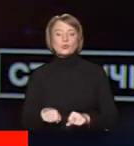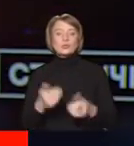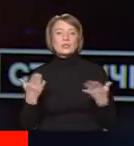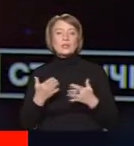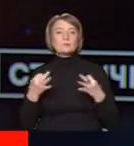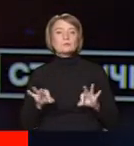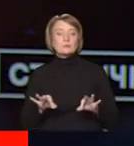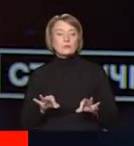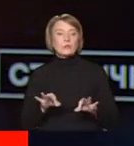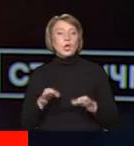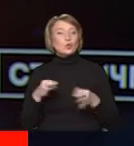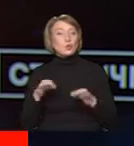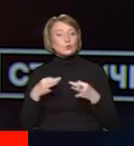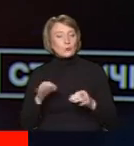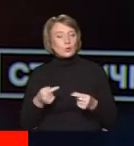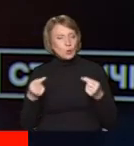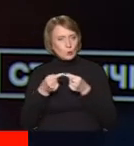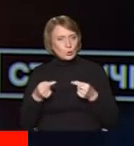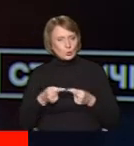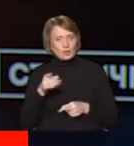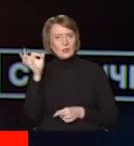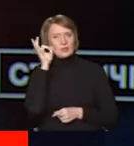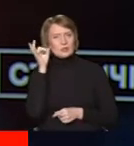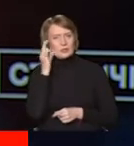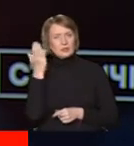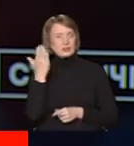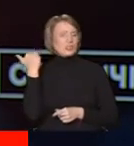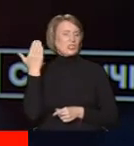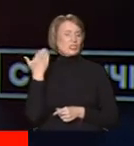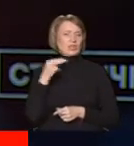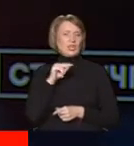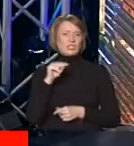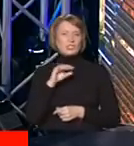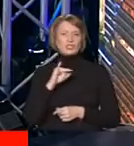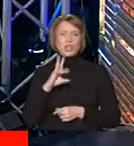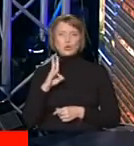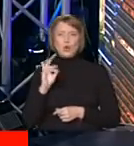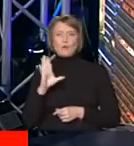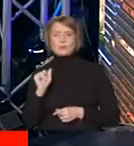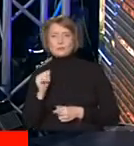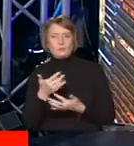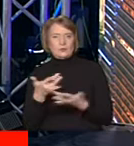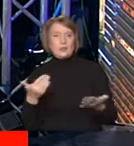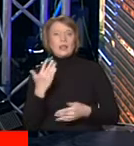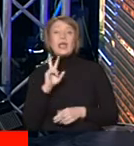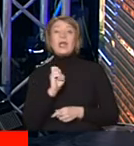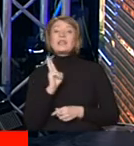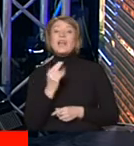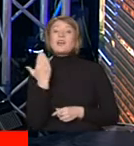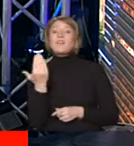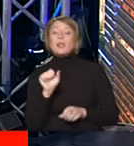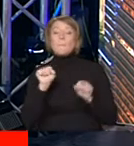питань. Дозвольте одне поточнення. Так. От ви згадали про там за часів Черновецького і так далі. Так. А як ви будете могли